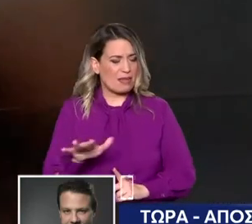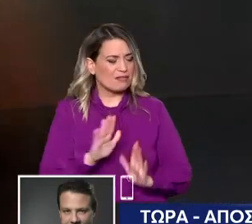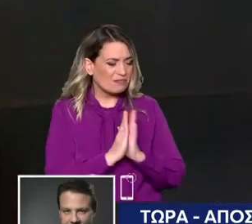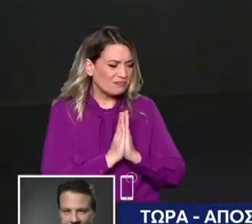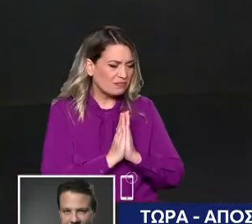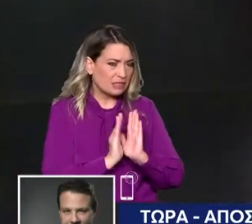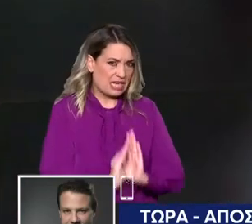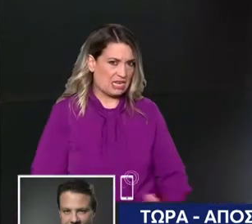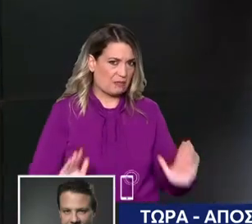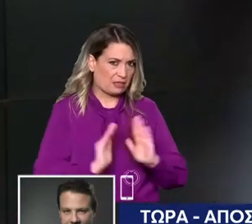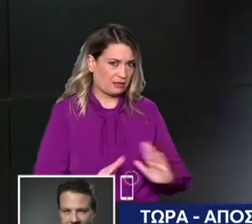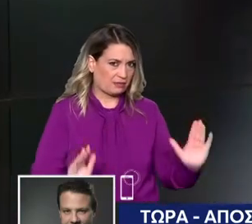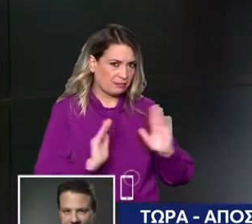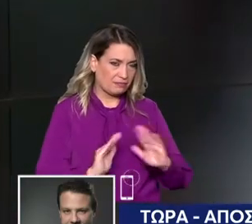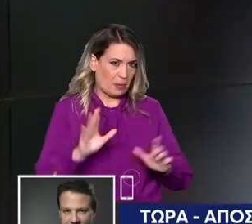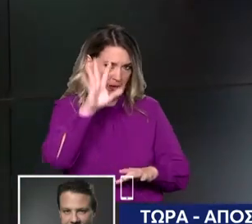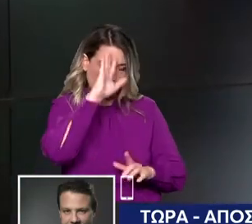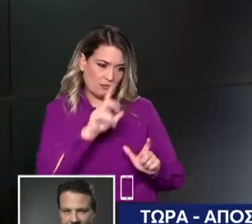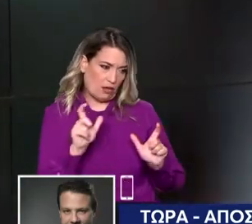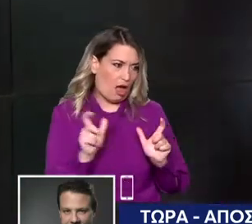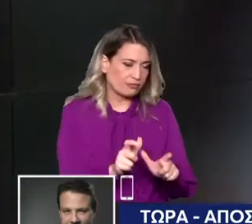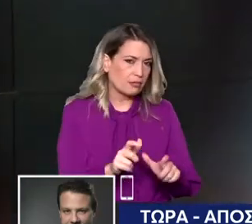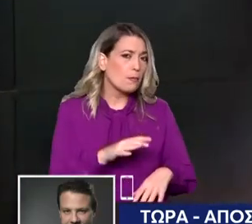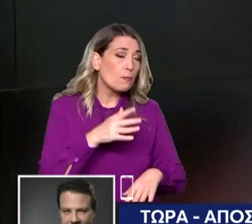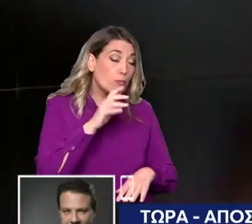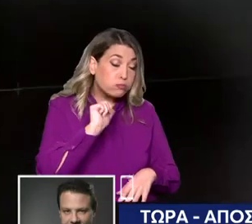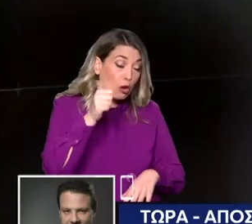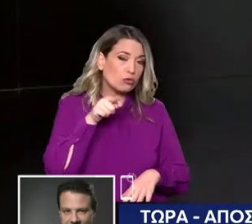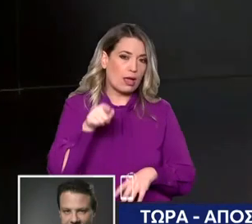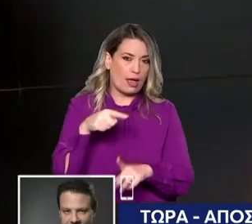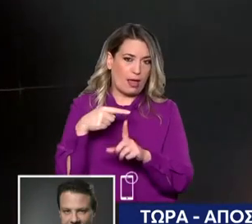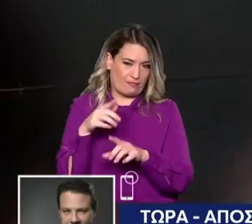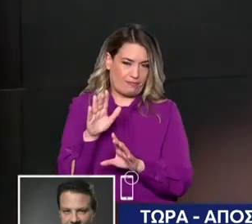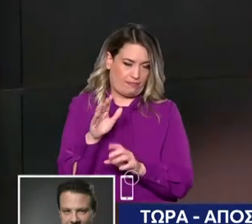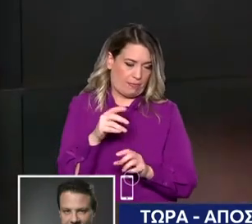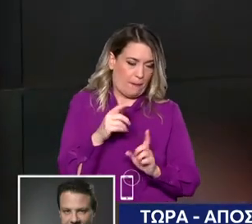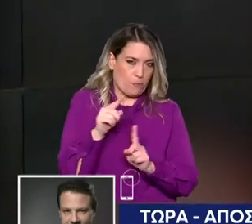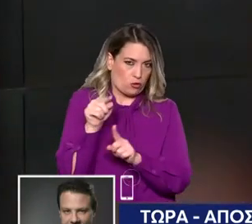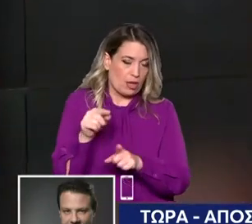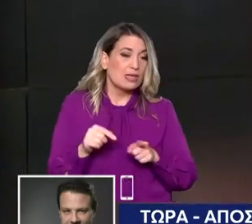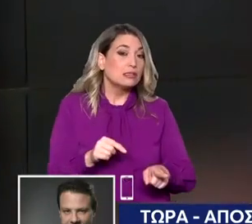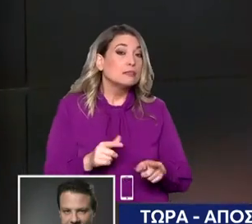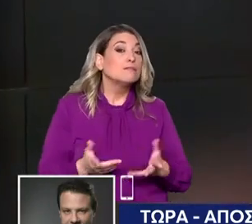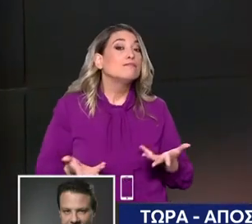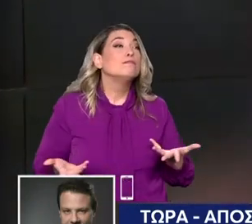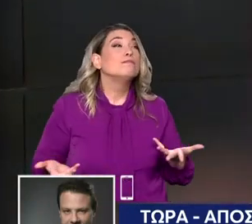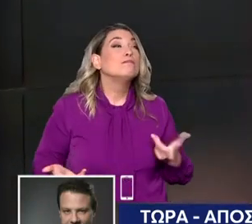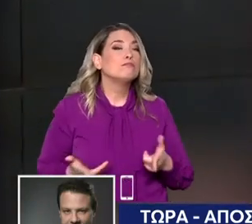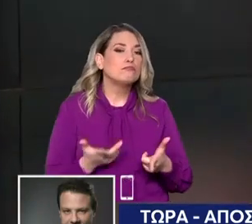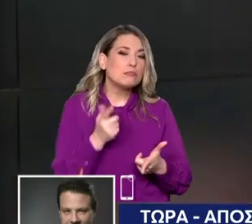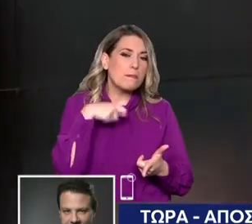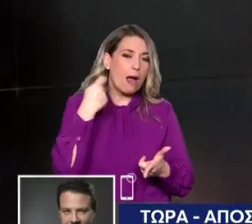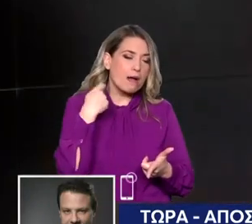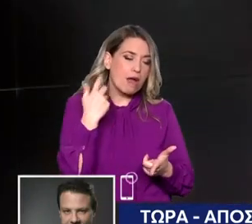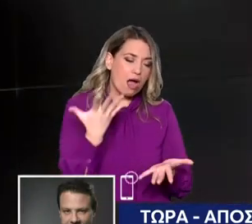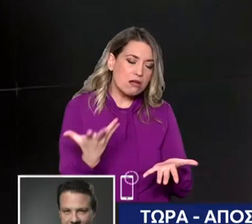προσπαθήσει να επιτεθεί στον βασικό κατηγορούμενο ε δεν τα κατάφερε με με τη δύναμη της αστυνομίας που υπήρχε βγήκε